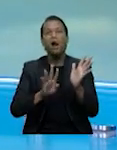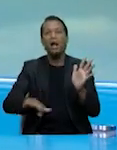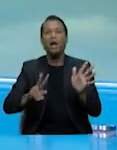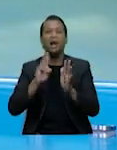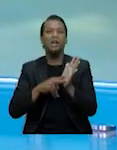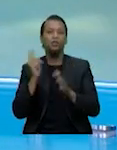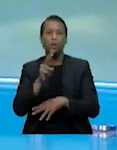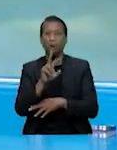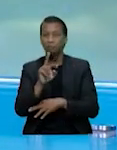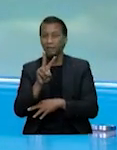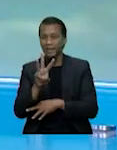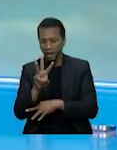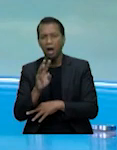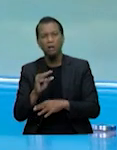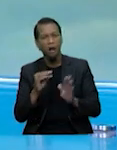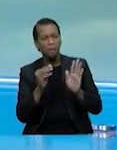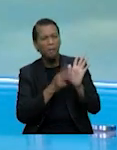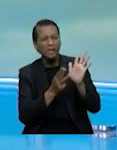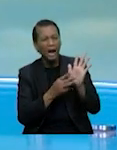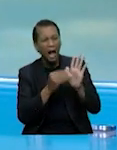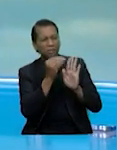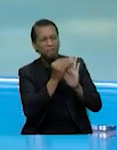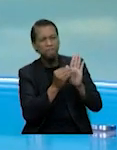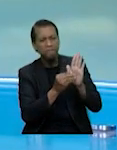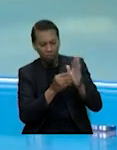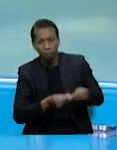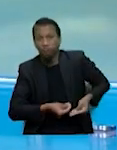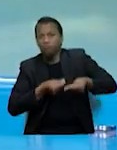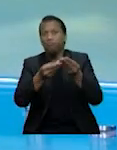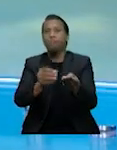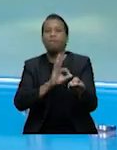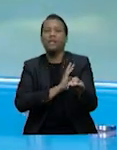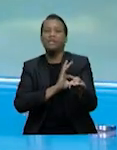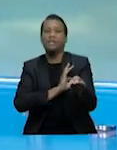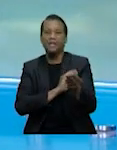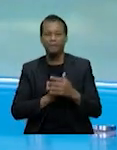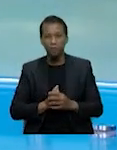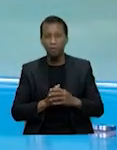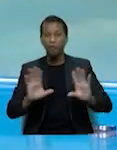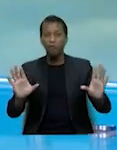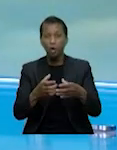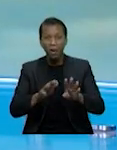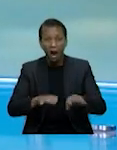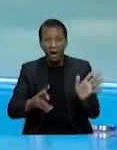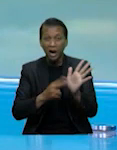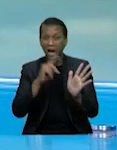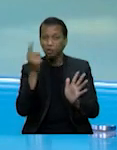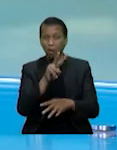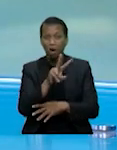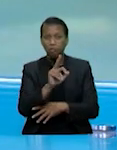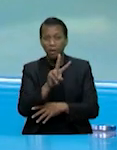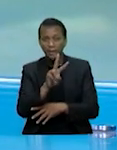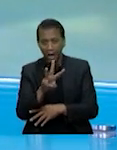Nasional 2023 yang akan merumuskan permasalahan yang dihadapi anak untuk disampaikan kepada Presiden. Forum Anak